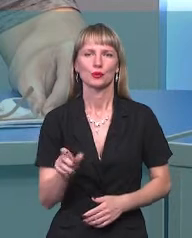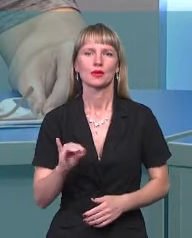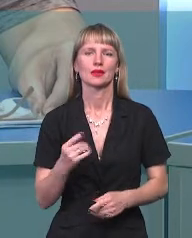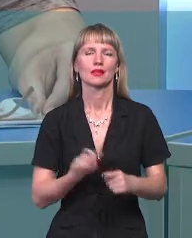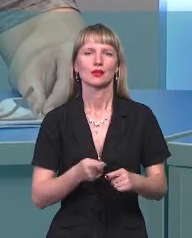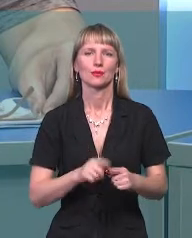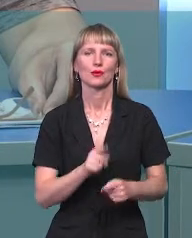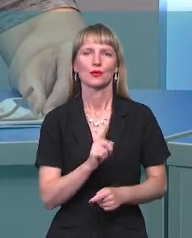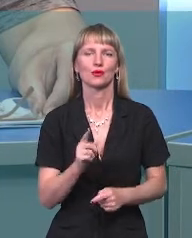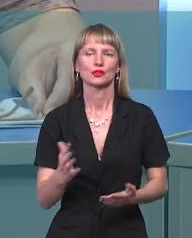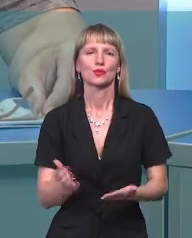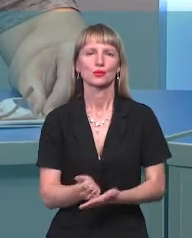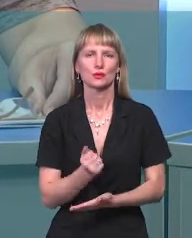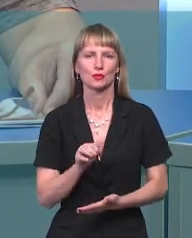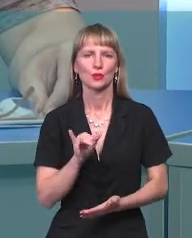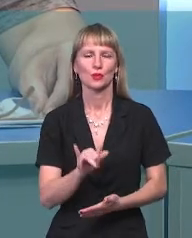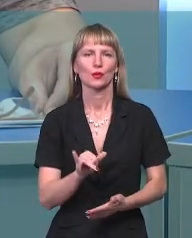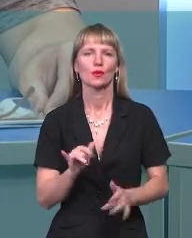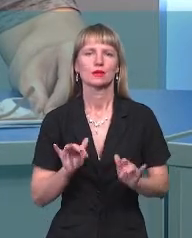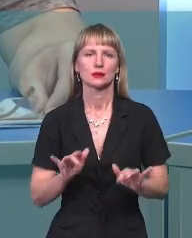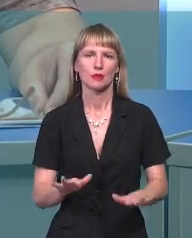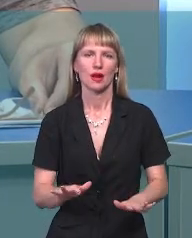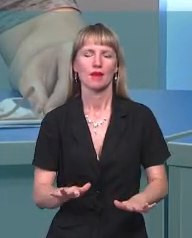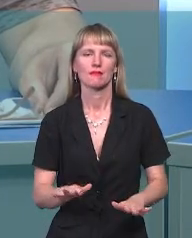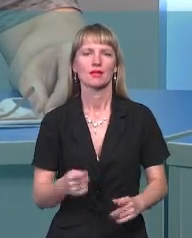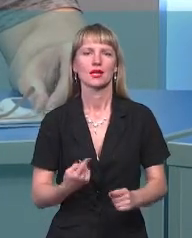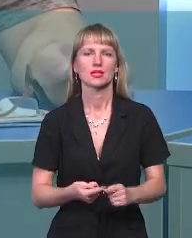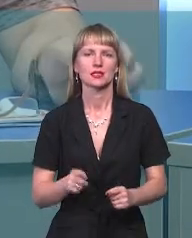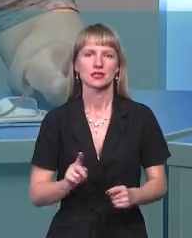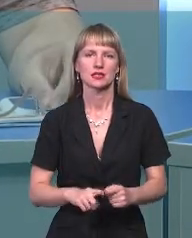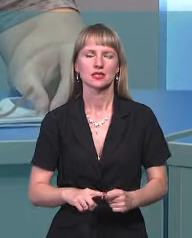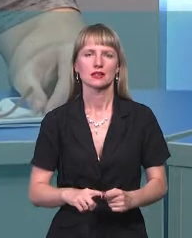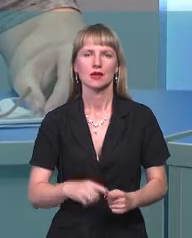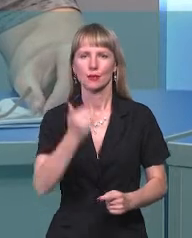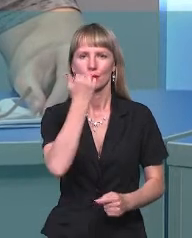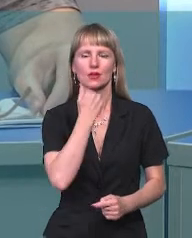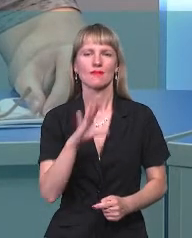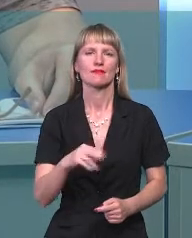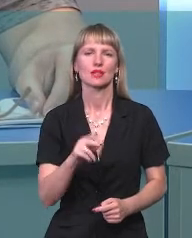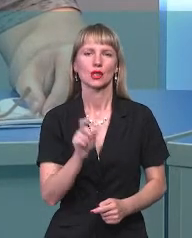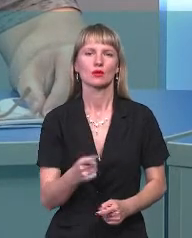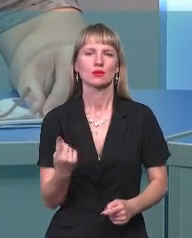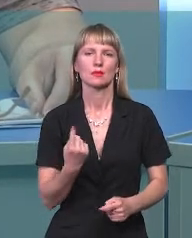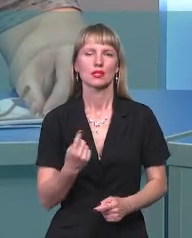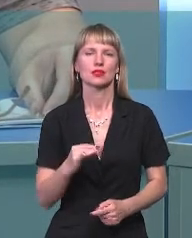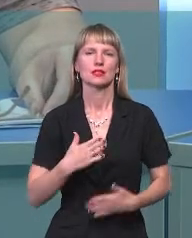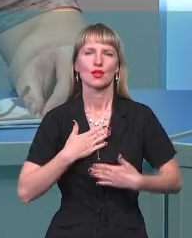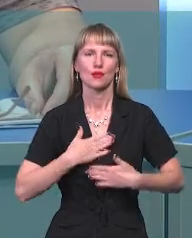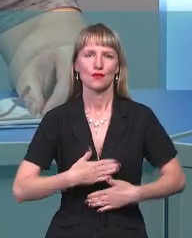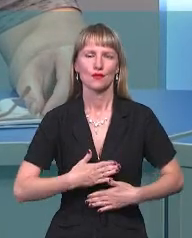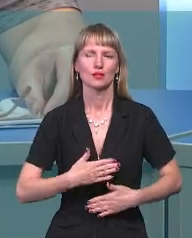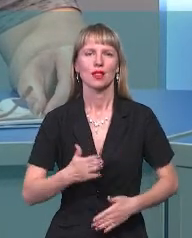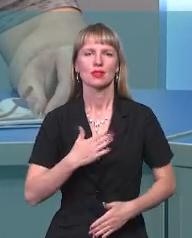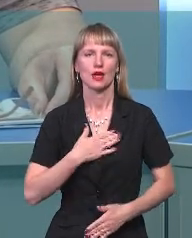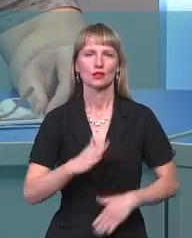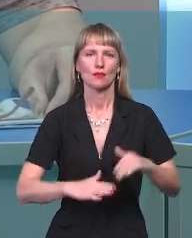тому кожен успіх у справі – це подяка від людини. Це перше, і задоволення